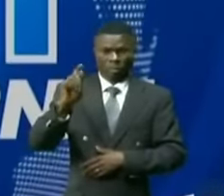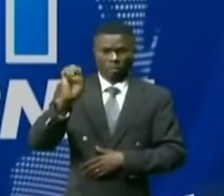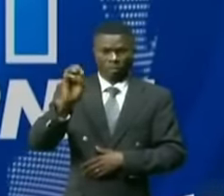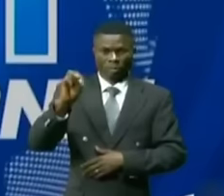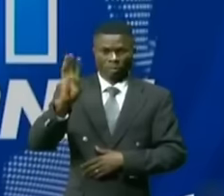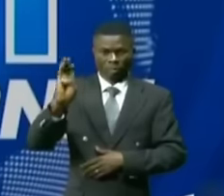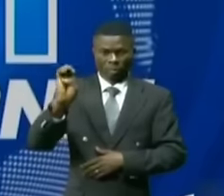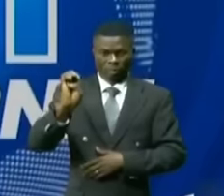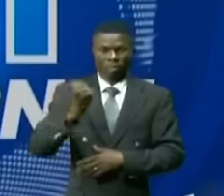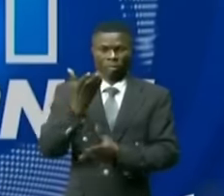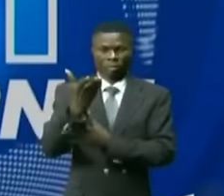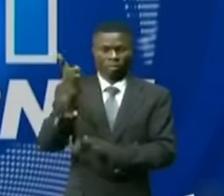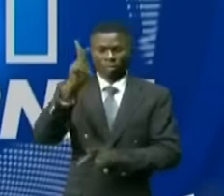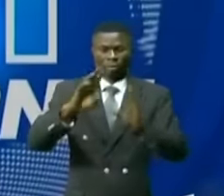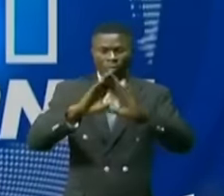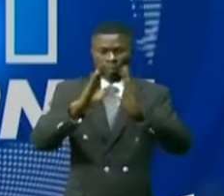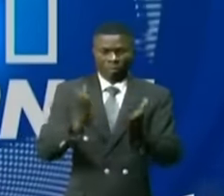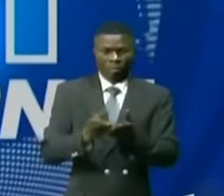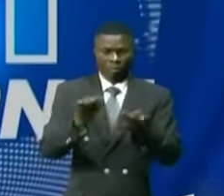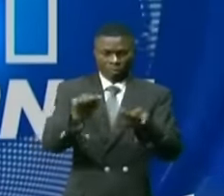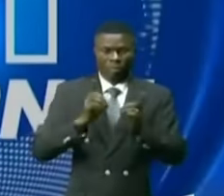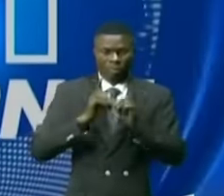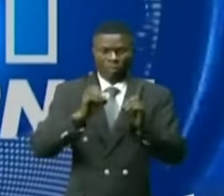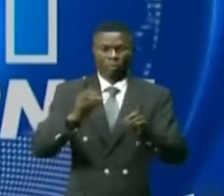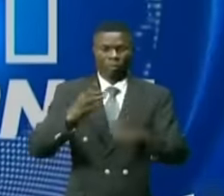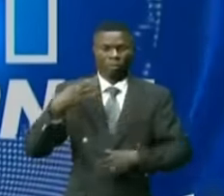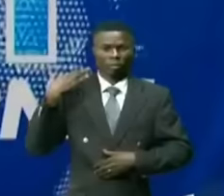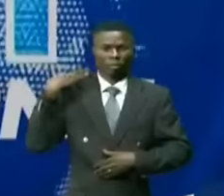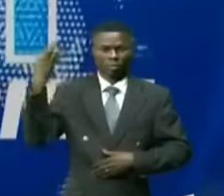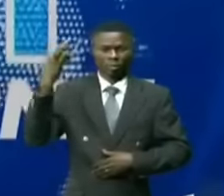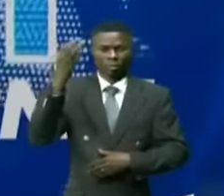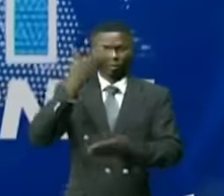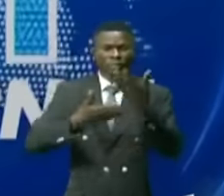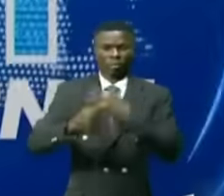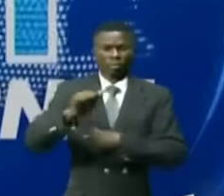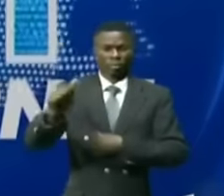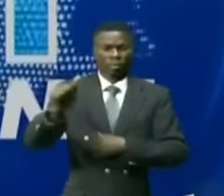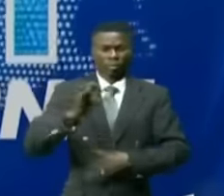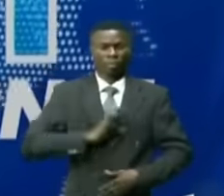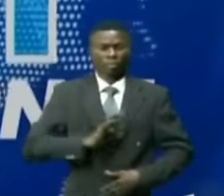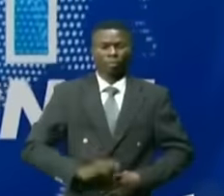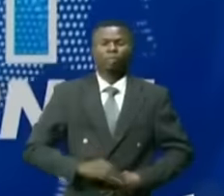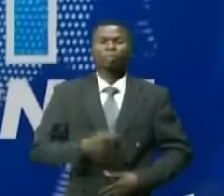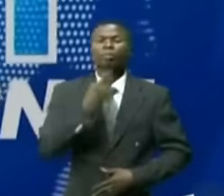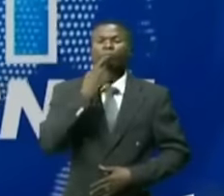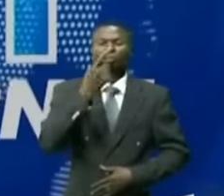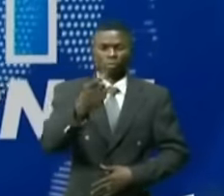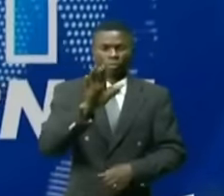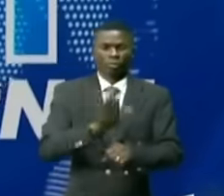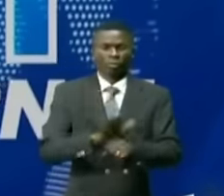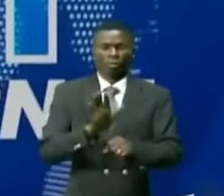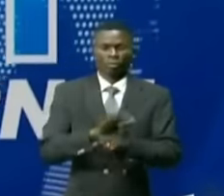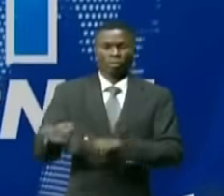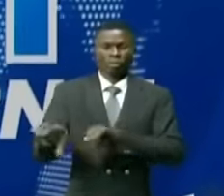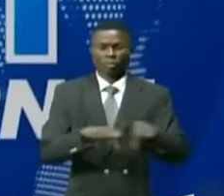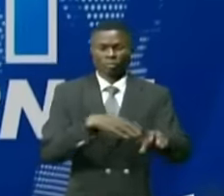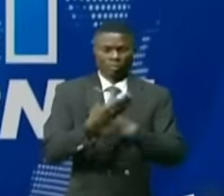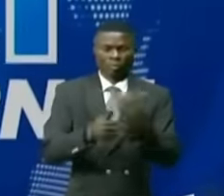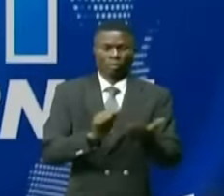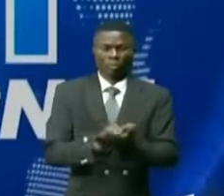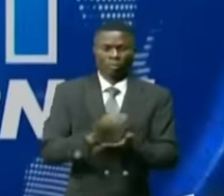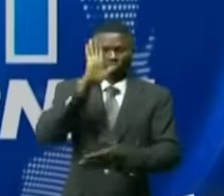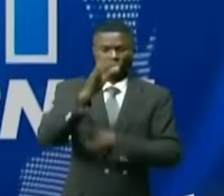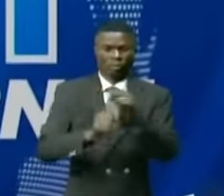eu au lieu du meeting, le candidat à sa propre succession a énuméré certaines réalisations de son